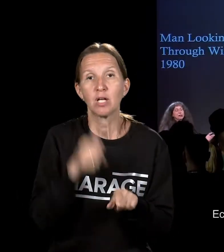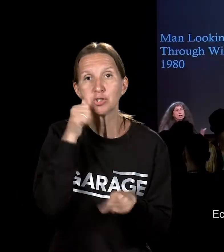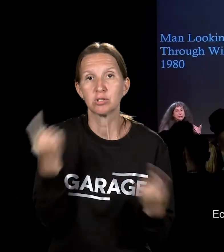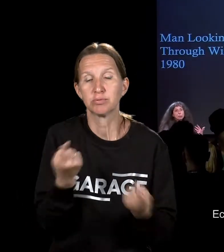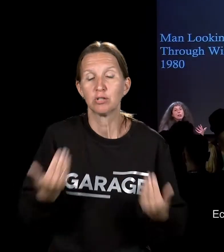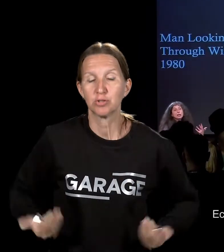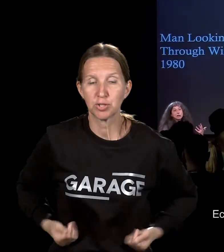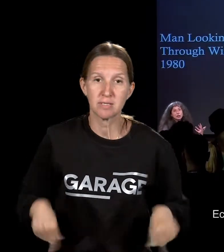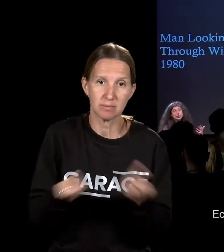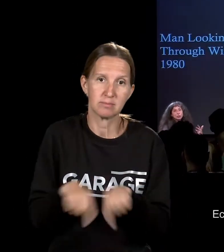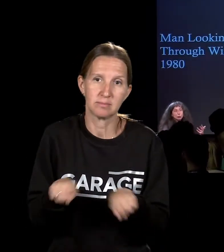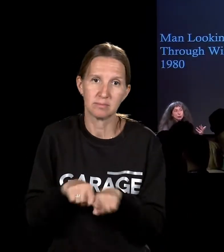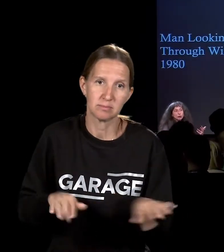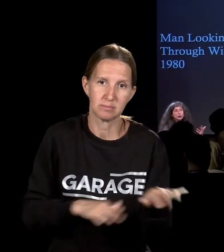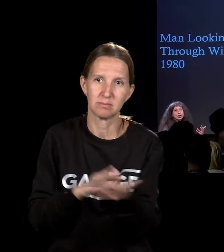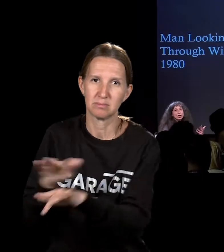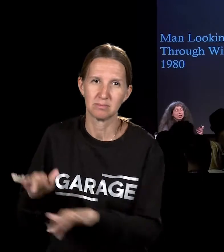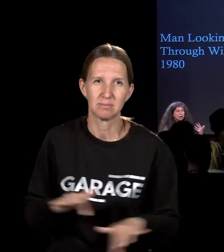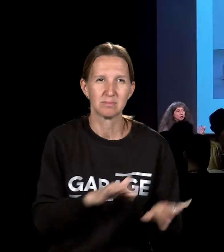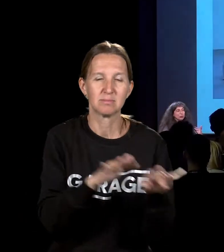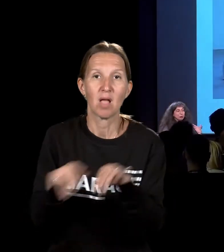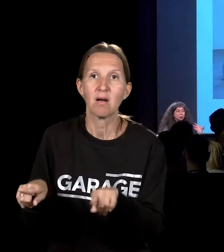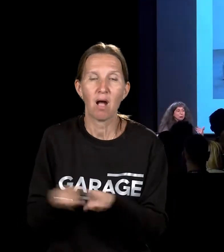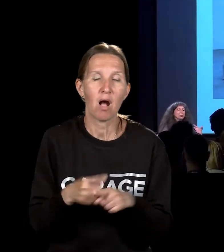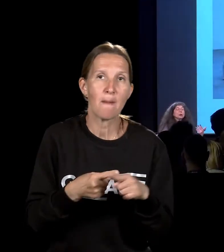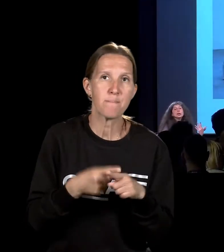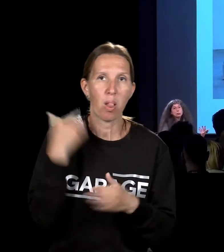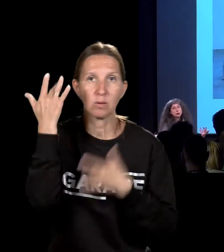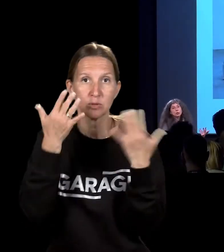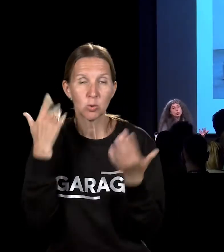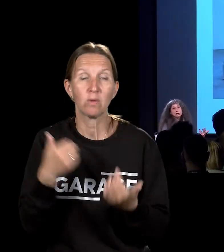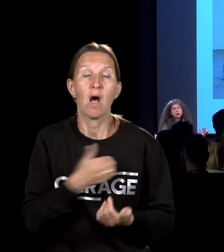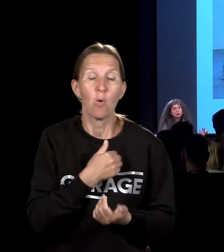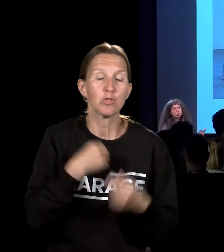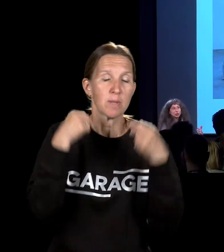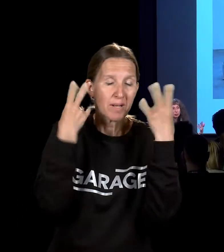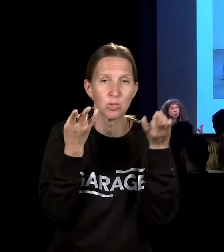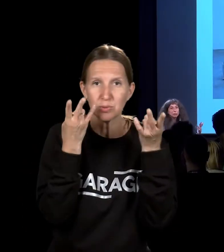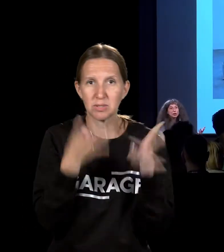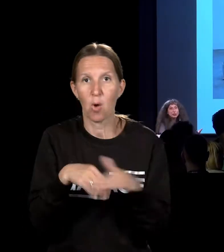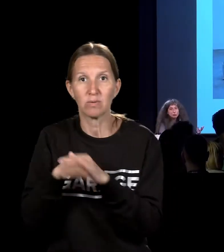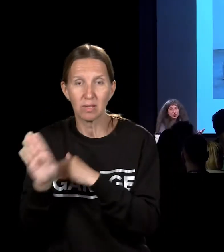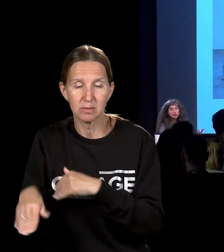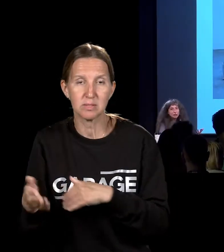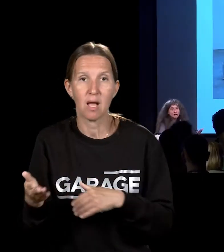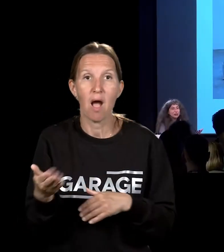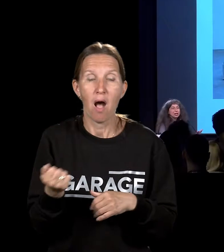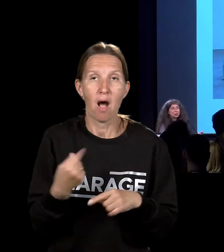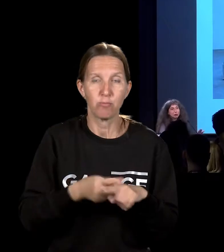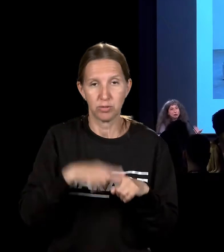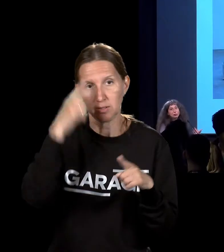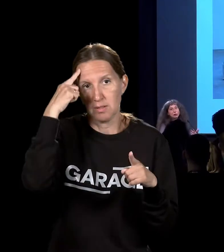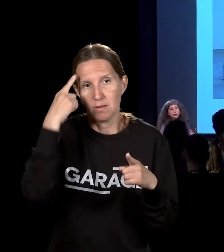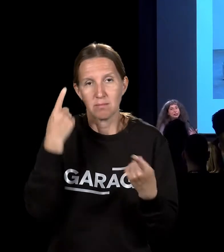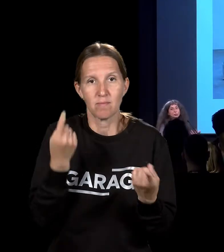состояние некой оцепенелости, некого полусна, из которого хочется проснуться, и вот это как бы оцепенение повседневности,